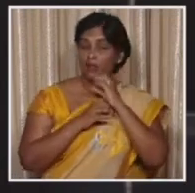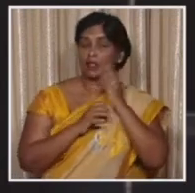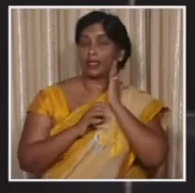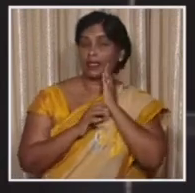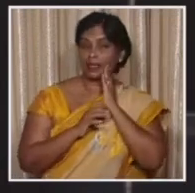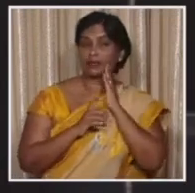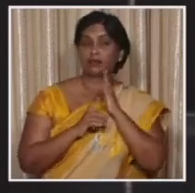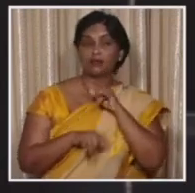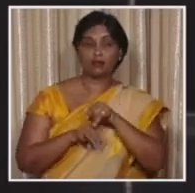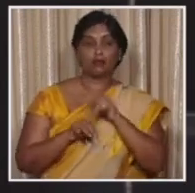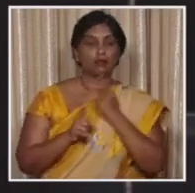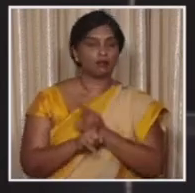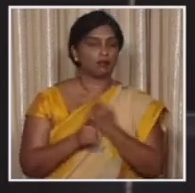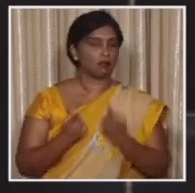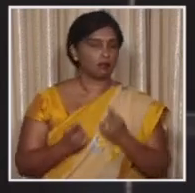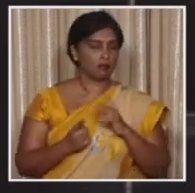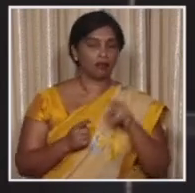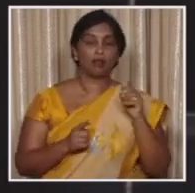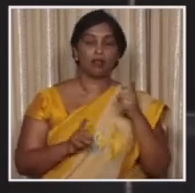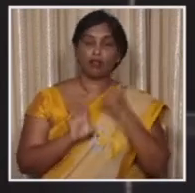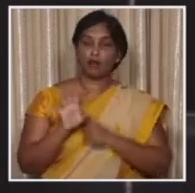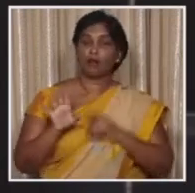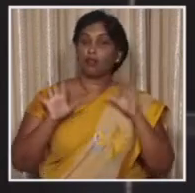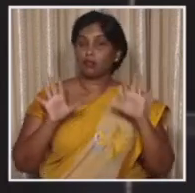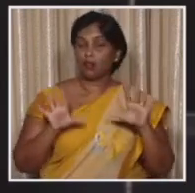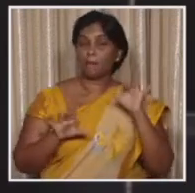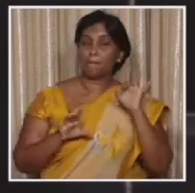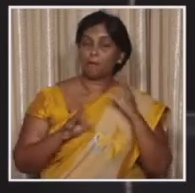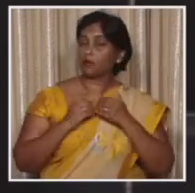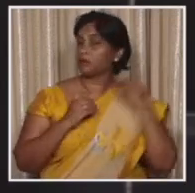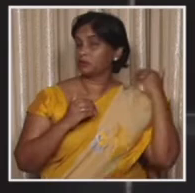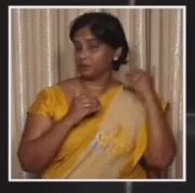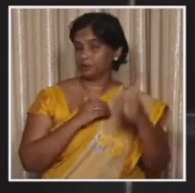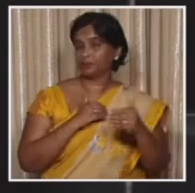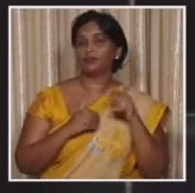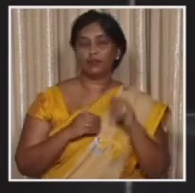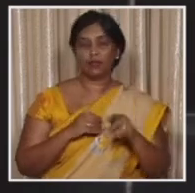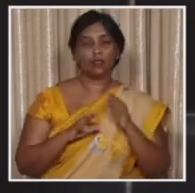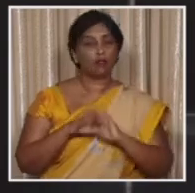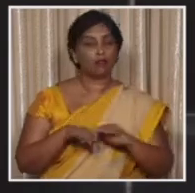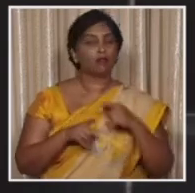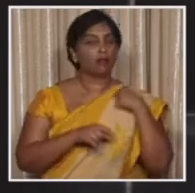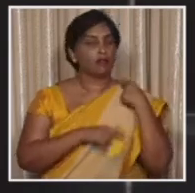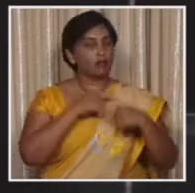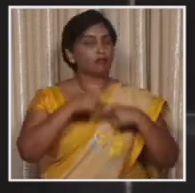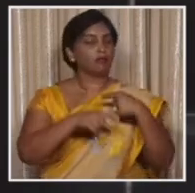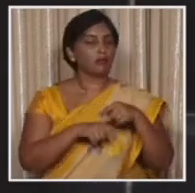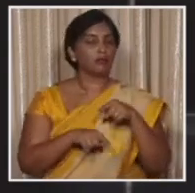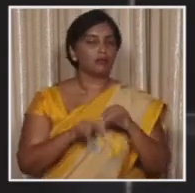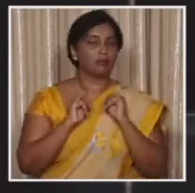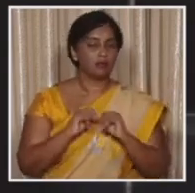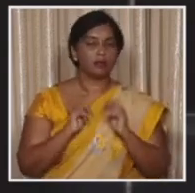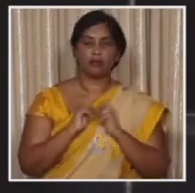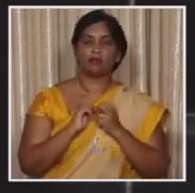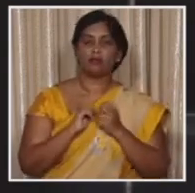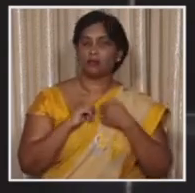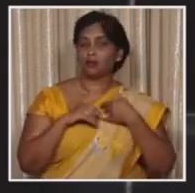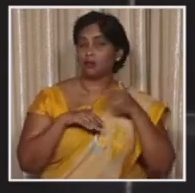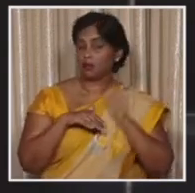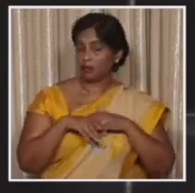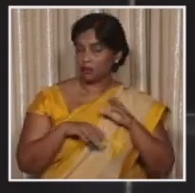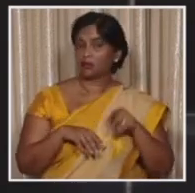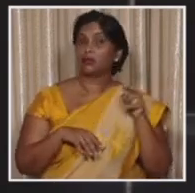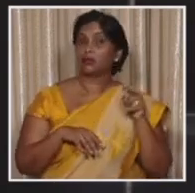ඉංග්‍රීසි ගුරුභවතුන්ගේ හිඟියක් පවතිනවා. වසර 10-15 කියන්නේ දීර්ඝ කාලයක්. පරම්පරා කිහිපයකට මෙහි අහිතකර තත්ත්වයන්ට මුහුණ දෙන්න සිදු